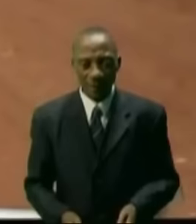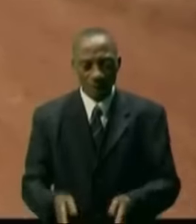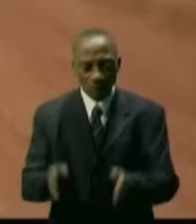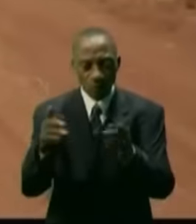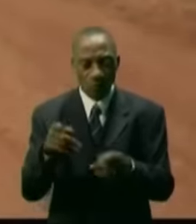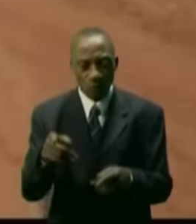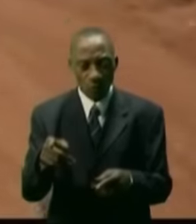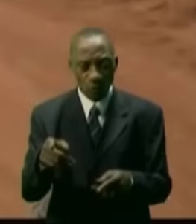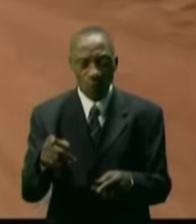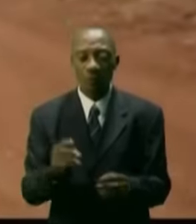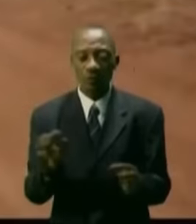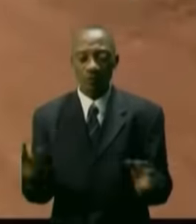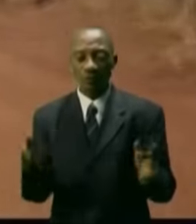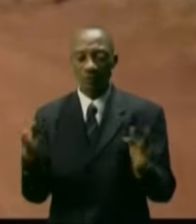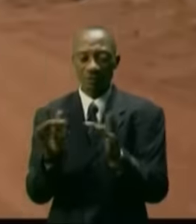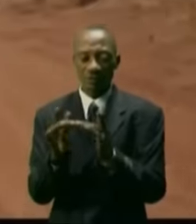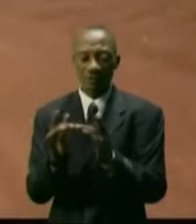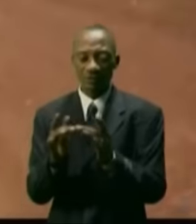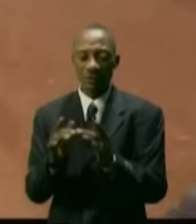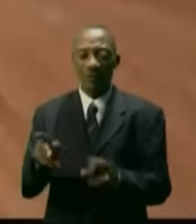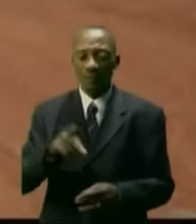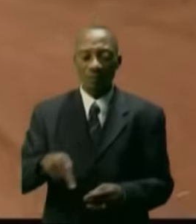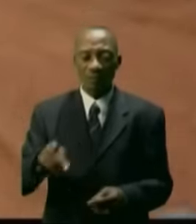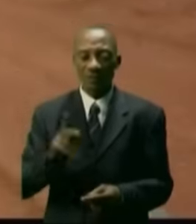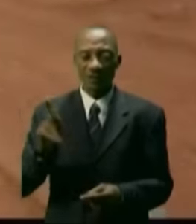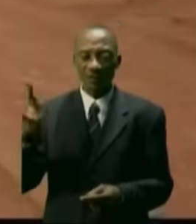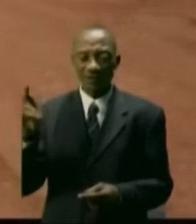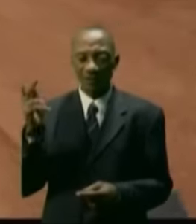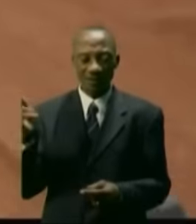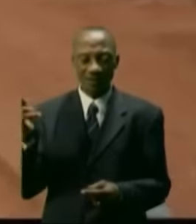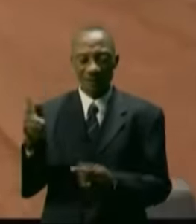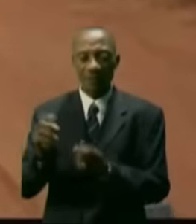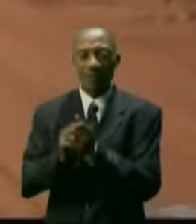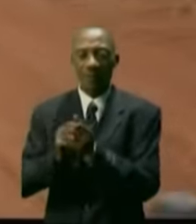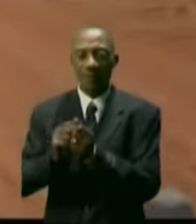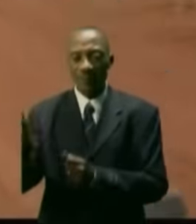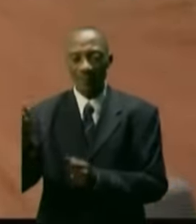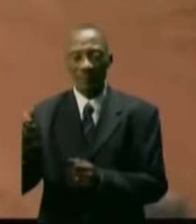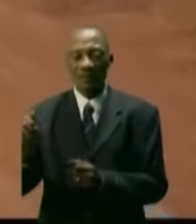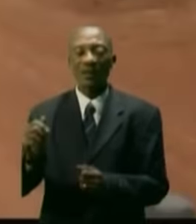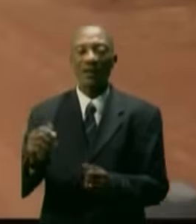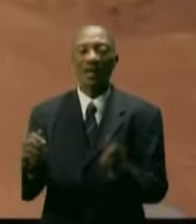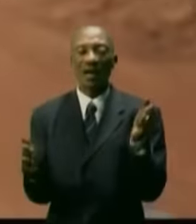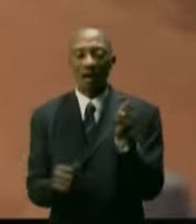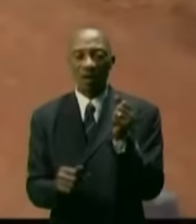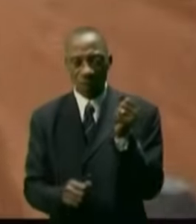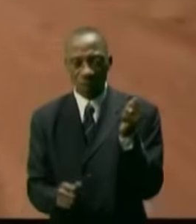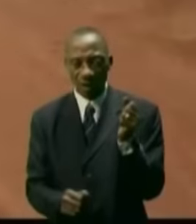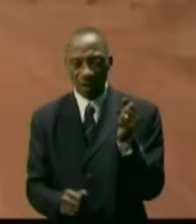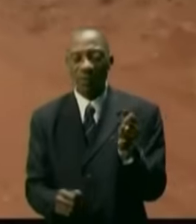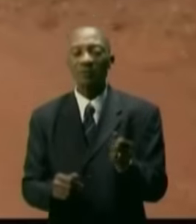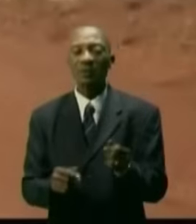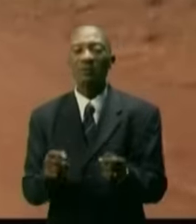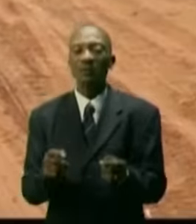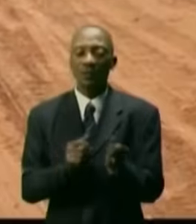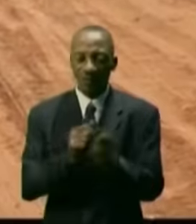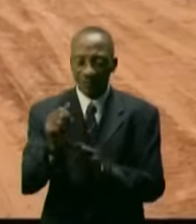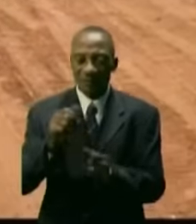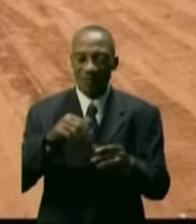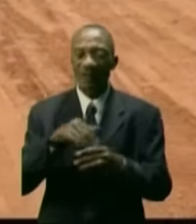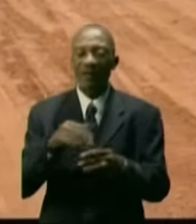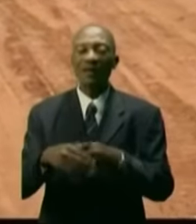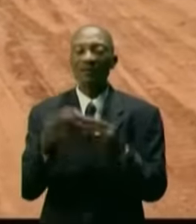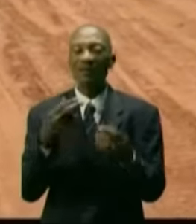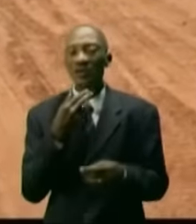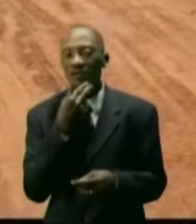province du Kasaï à celle de Lunda Norte en passant par Kamonia, chef-lieu du territoire de Chikapa et le secteur